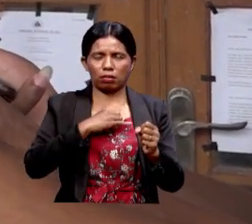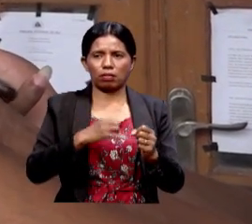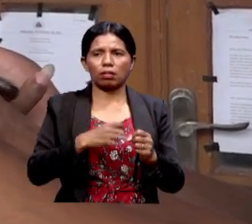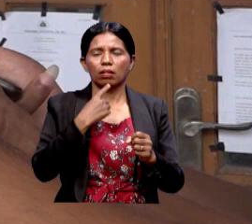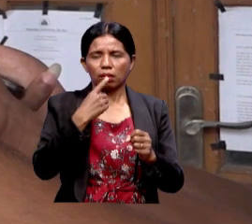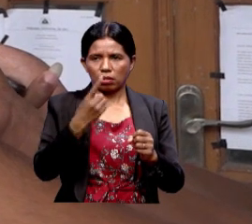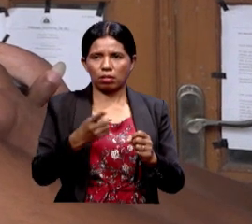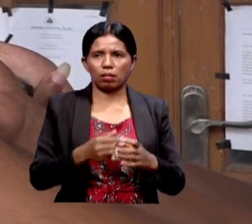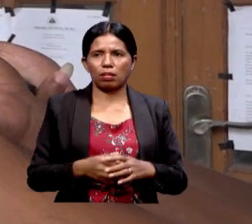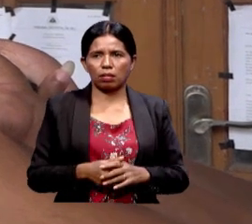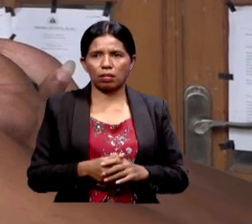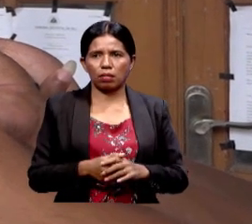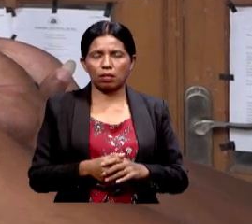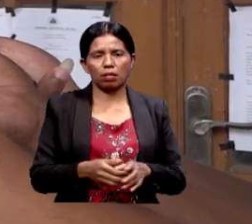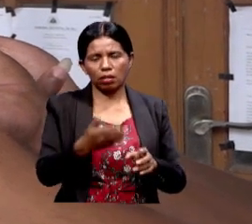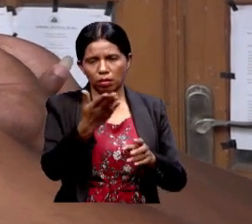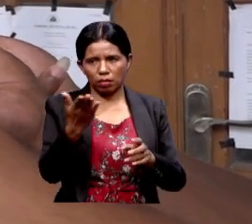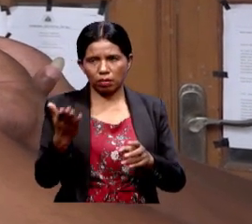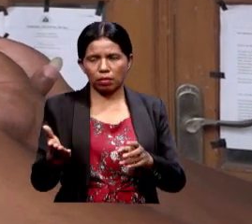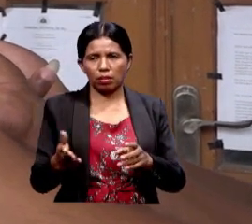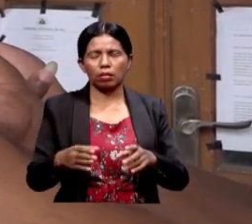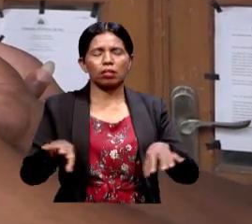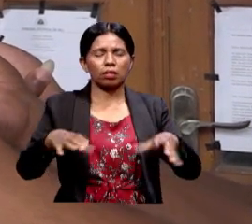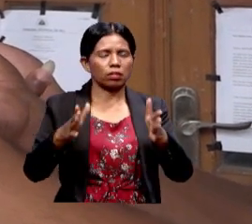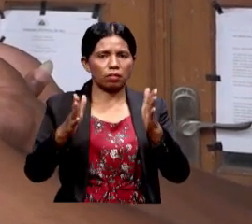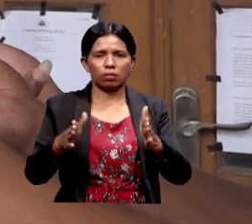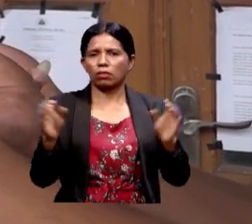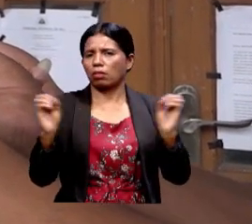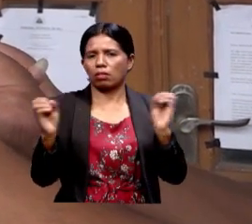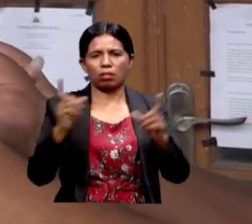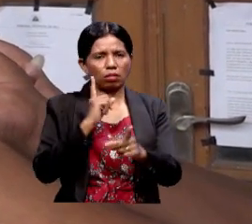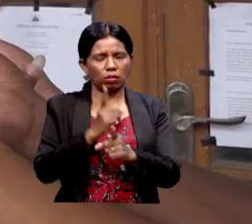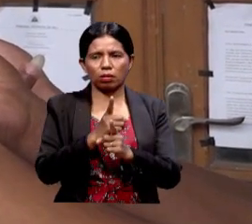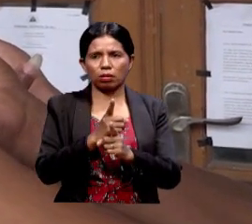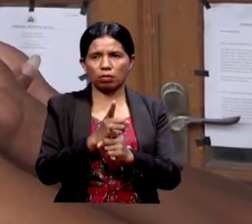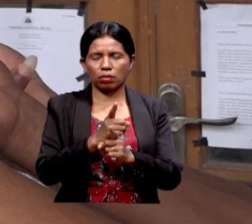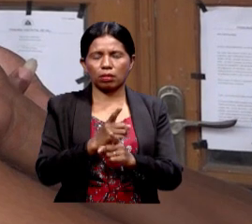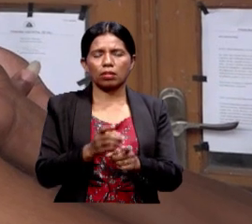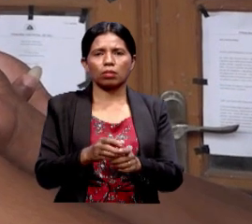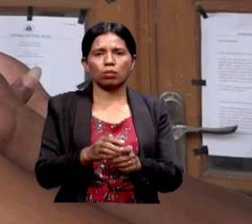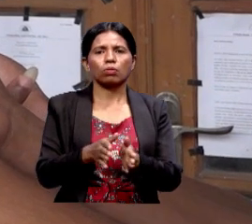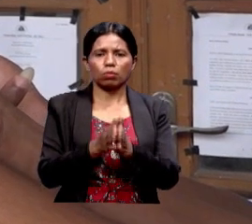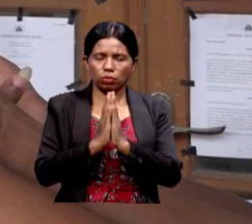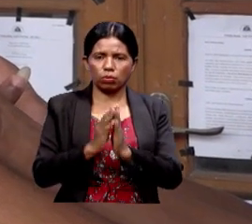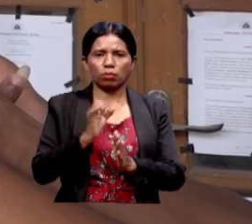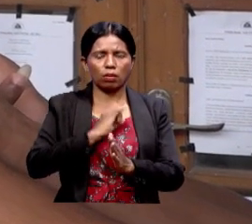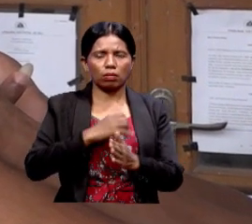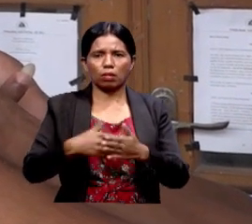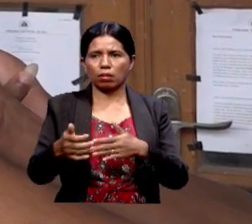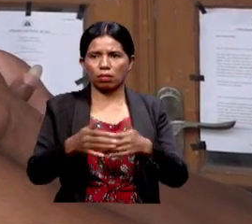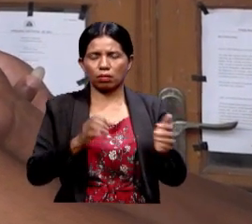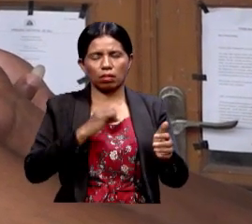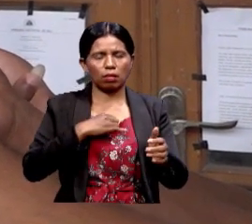dihang kata ka. Ita wat ne ofisial sira servisu la los. Notifica hau la hau la